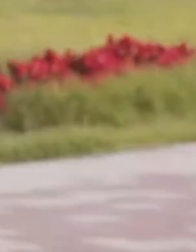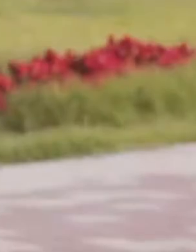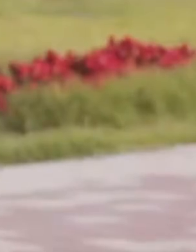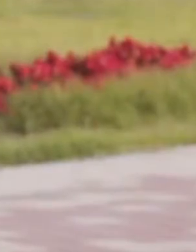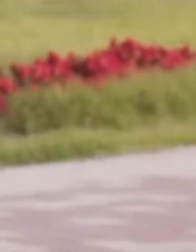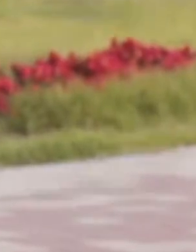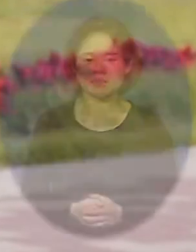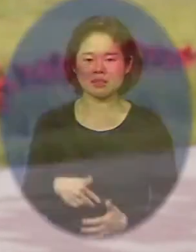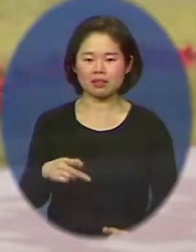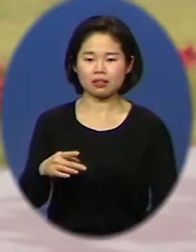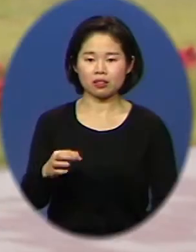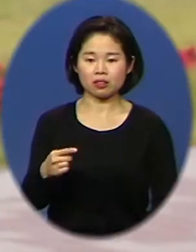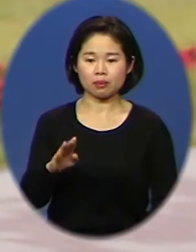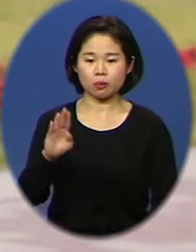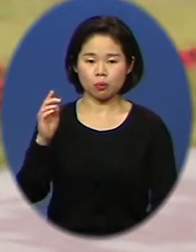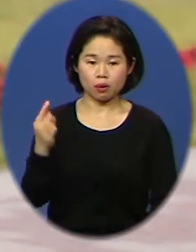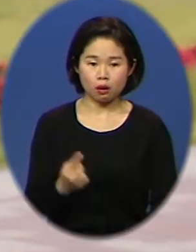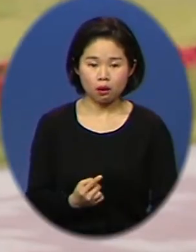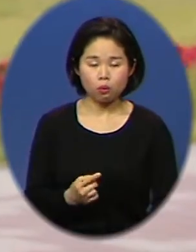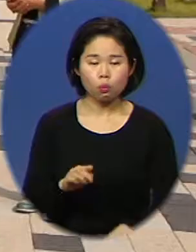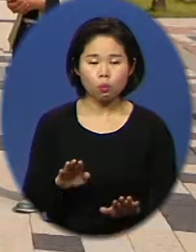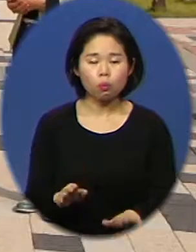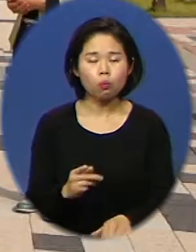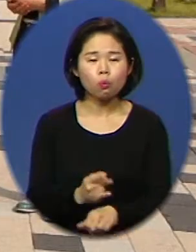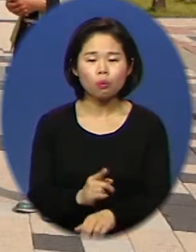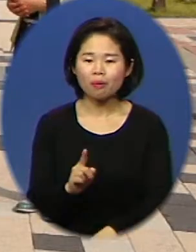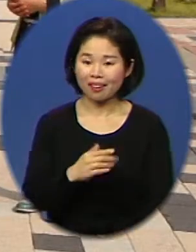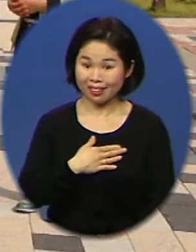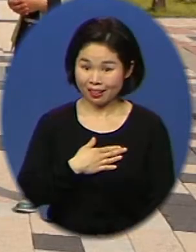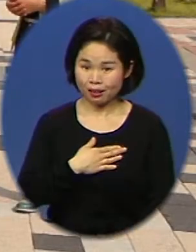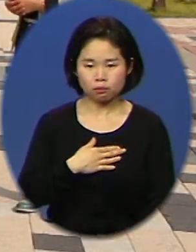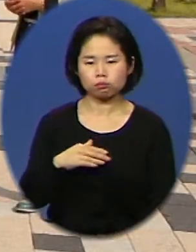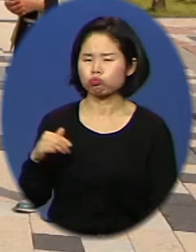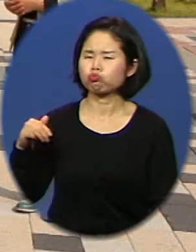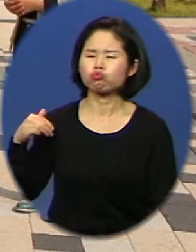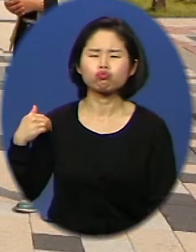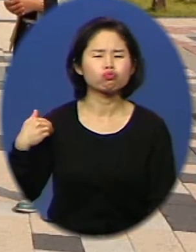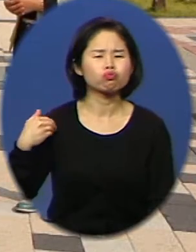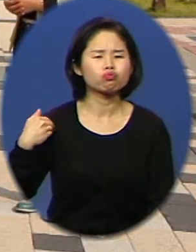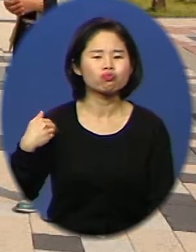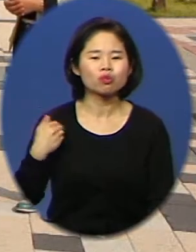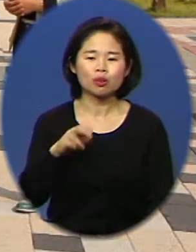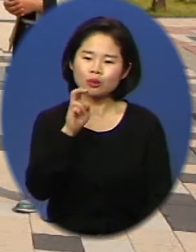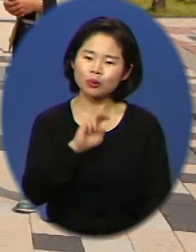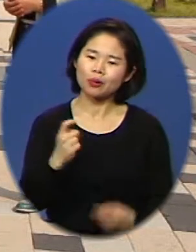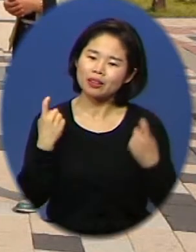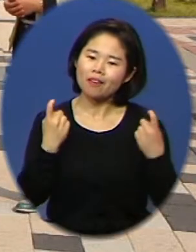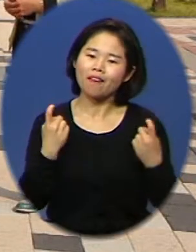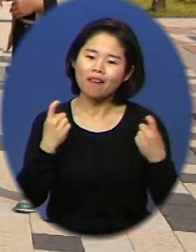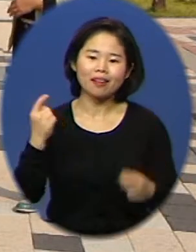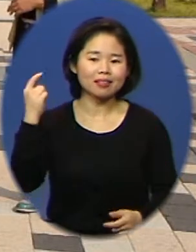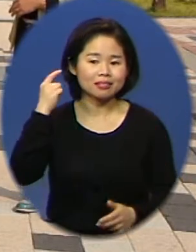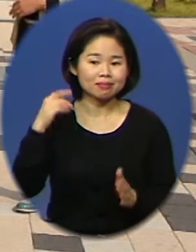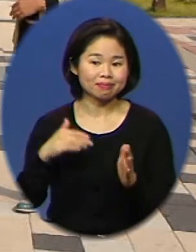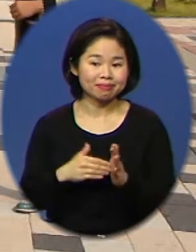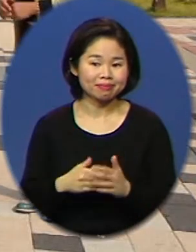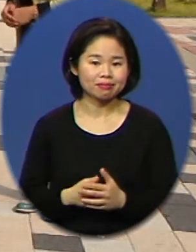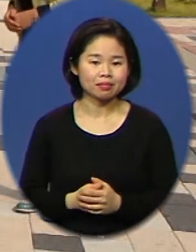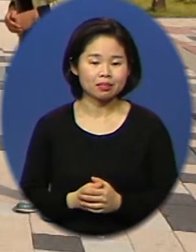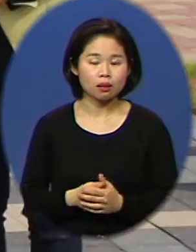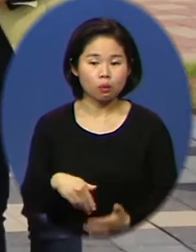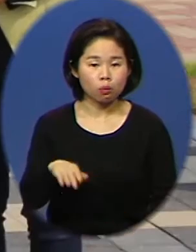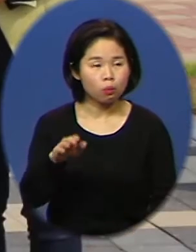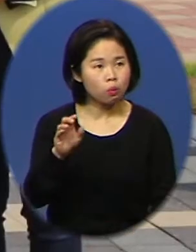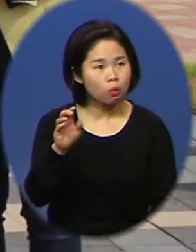우리 정읍 와서 뭐 하러 온 줄 알죠? 잘 모르겠어요. 몰라요? 소리 여행이라고 들었는데. 어디서